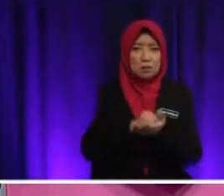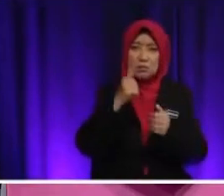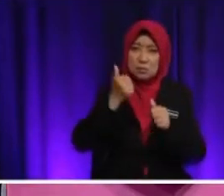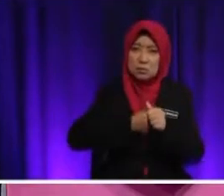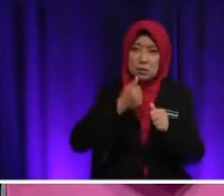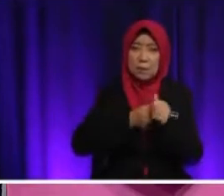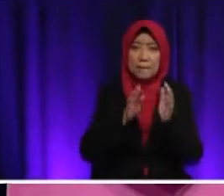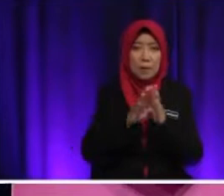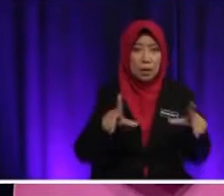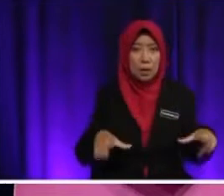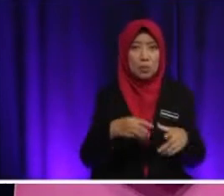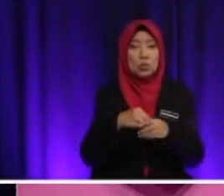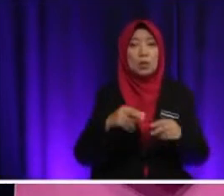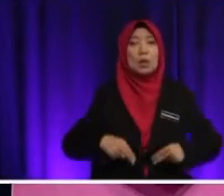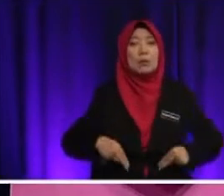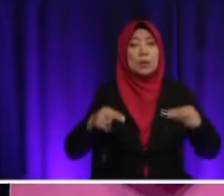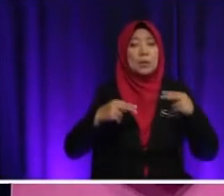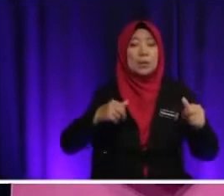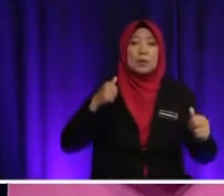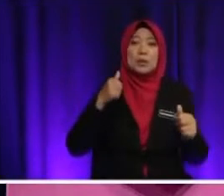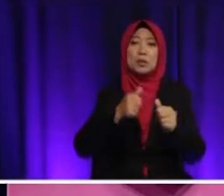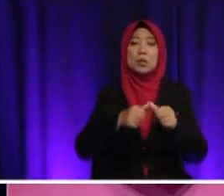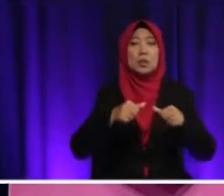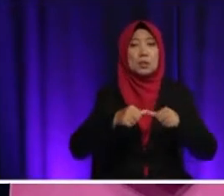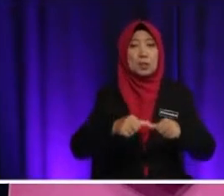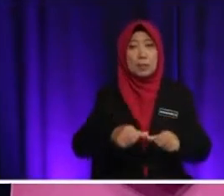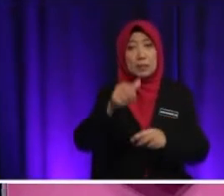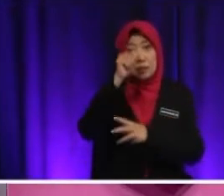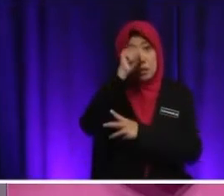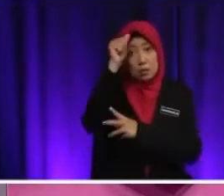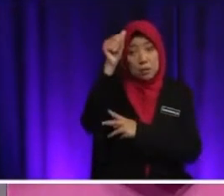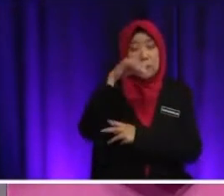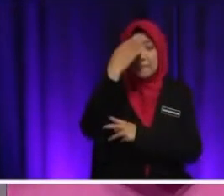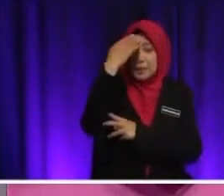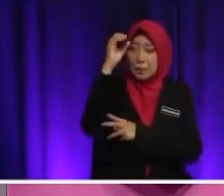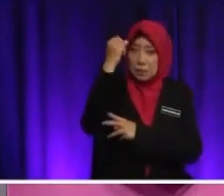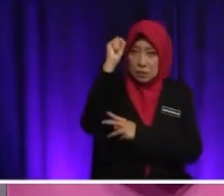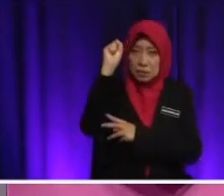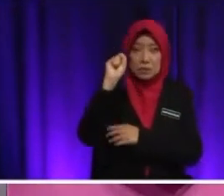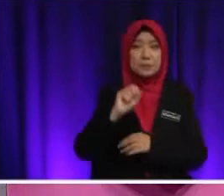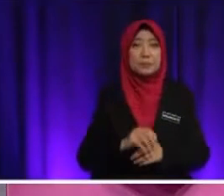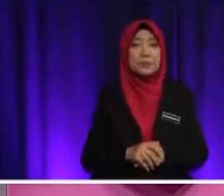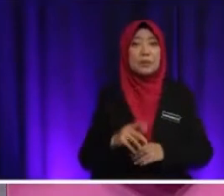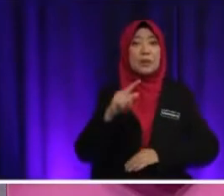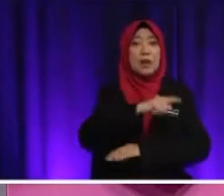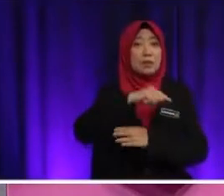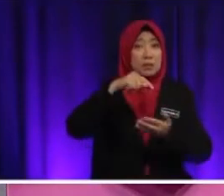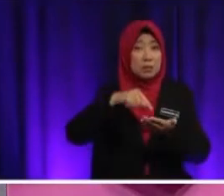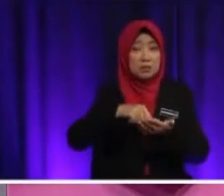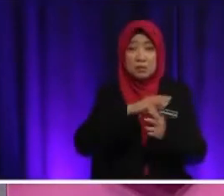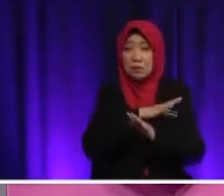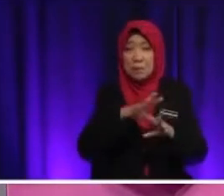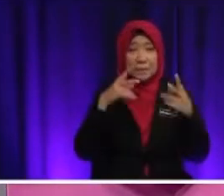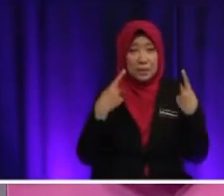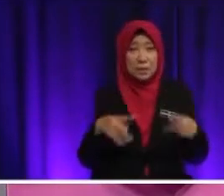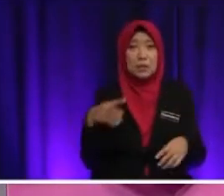dalam kehidupan mengikut ketetapan dan kehendak Allah yang maha bijaksana. Hari ini tidak pernah terfikir dan murid-murid